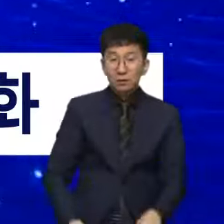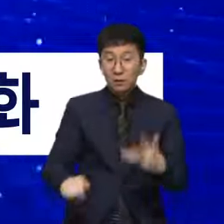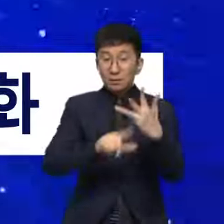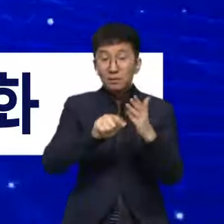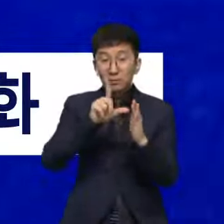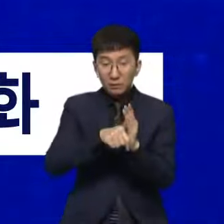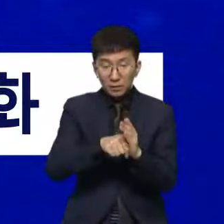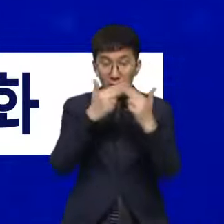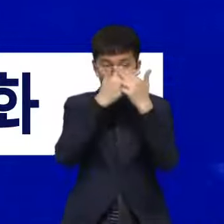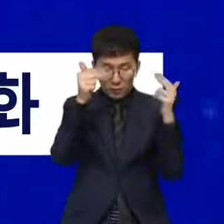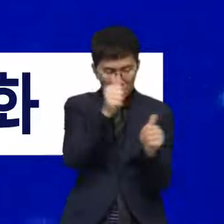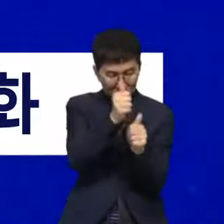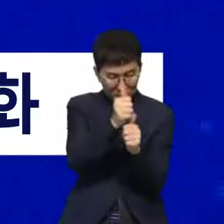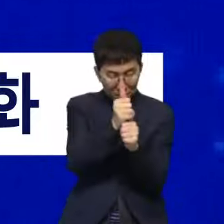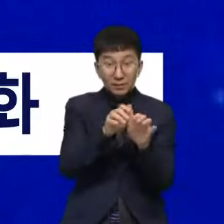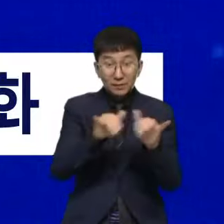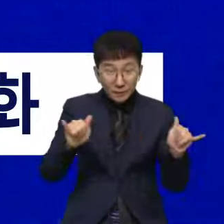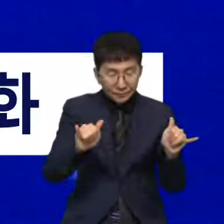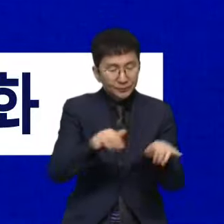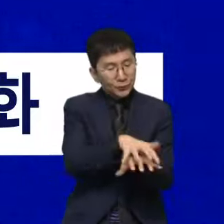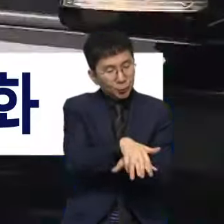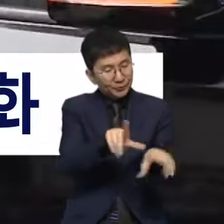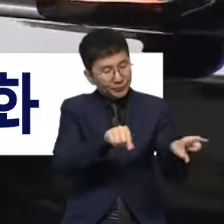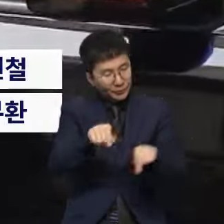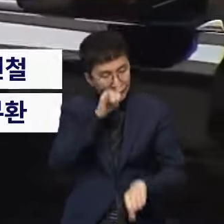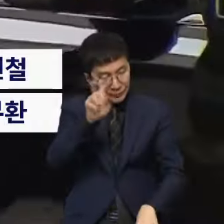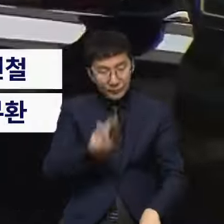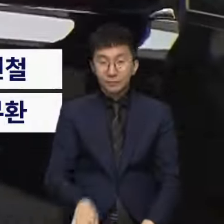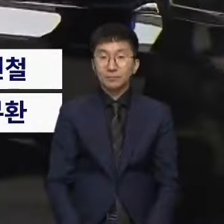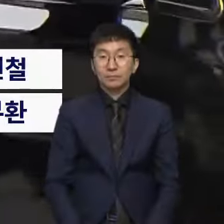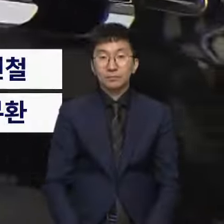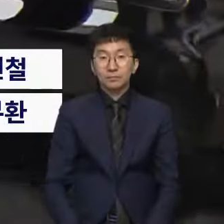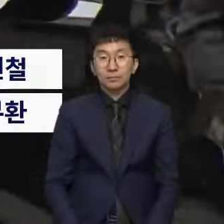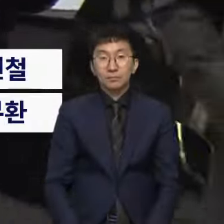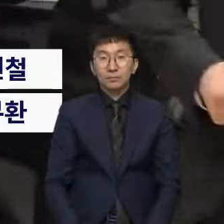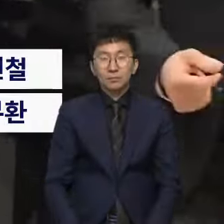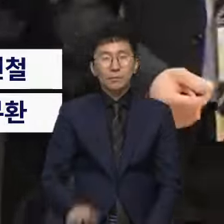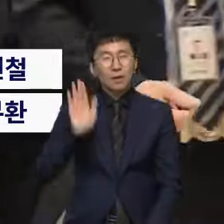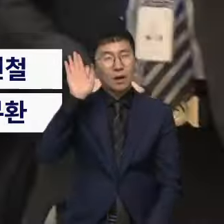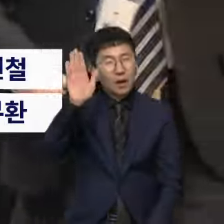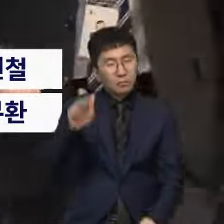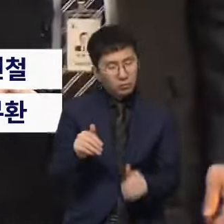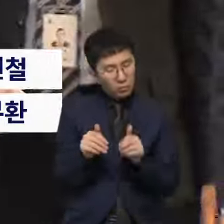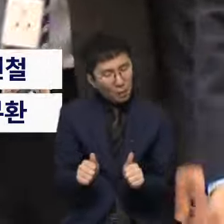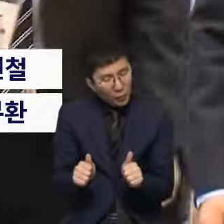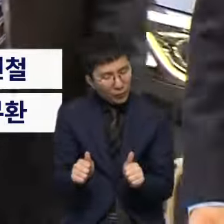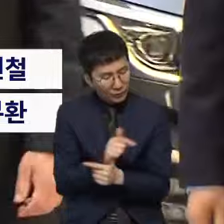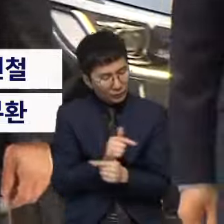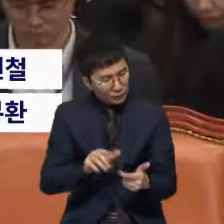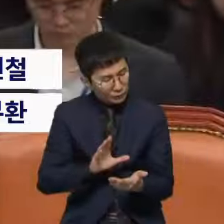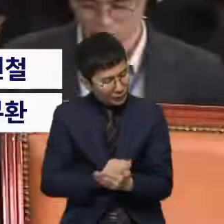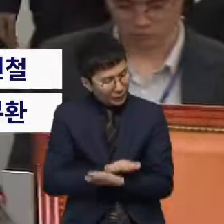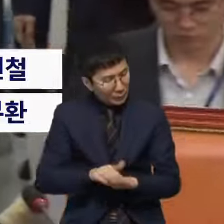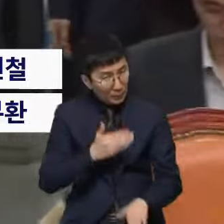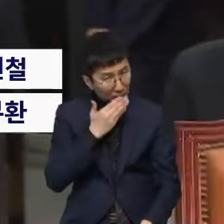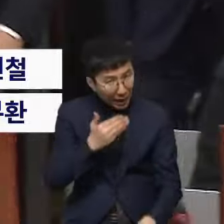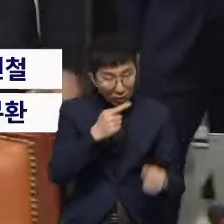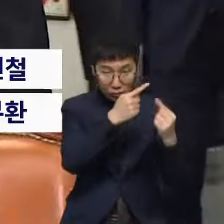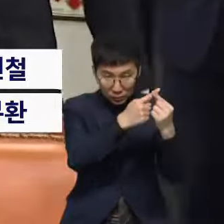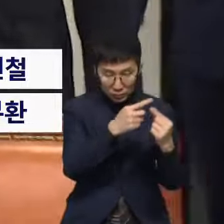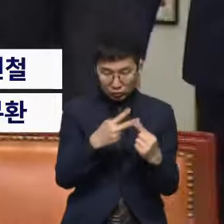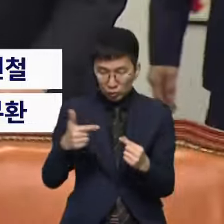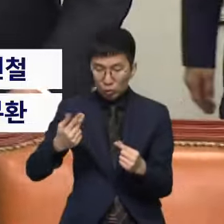중심의 지도부가 꾸려질 것으로 예상됩니다. 이 대표에겐 향후 사법 리스크 문제를 어떻게 해결해 나갈지 조국